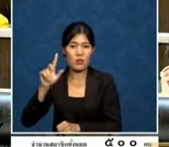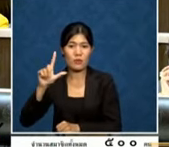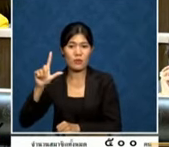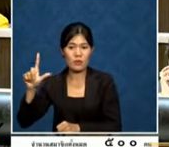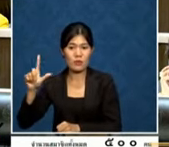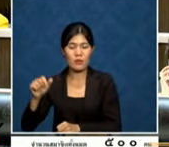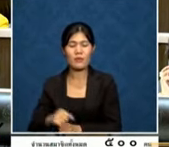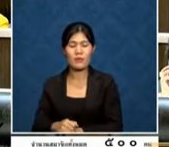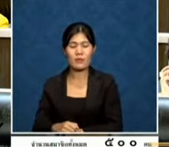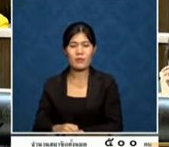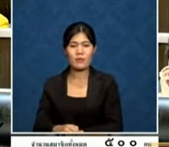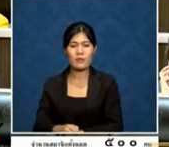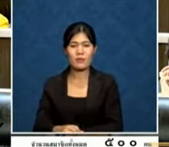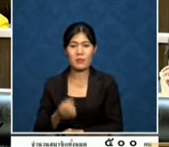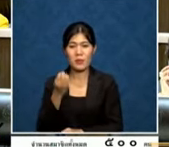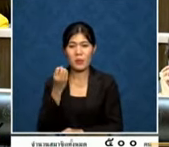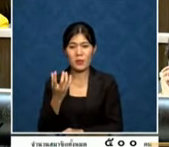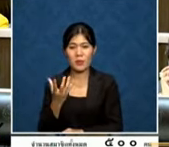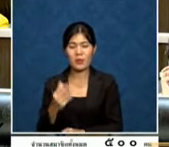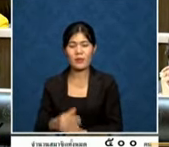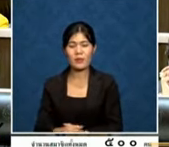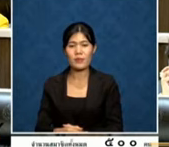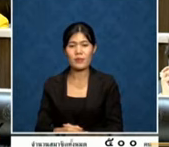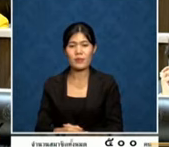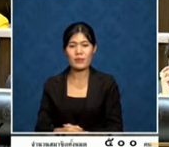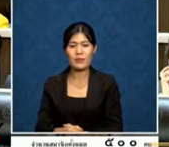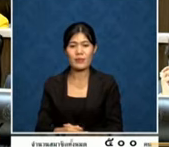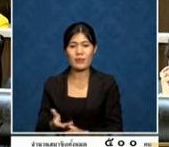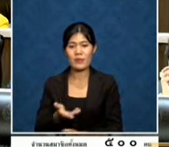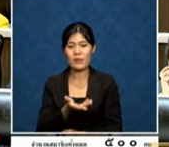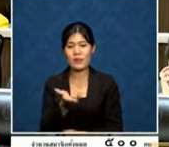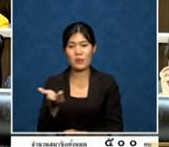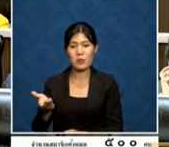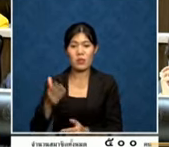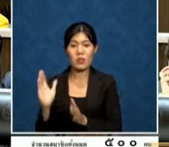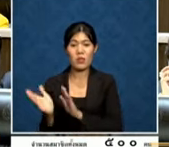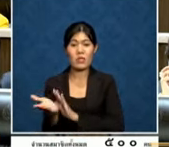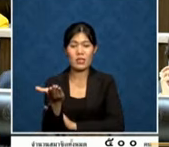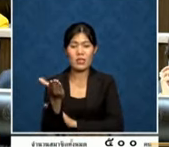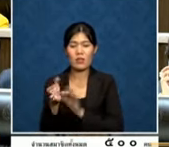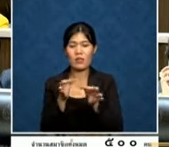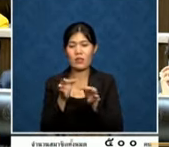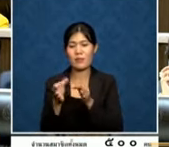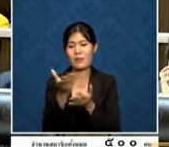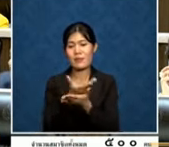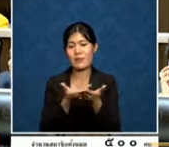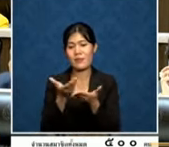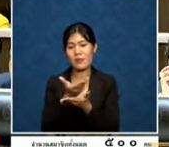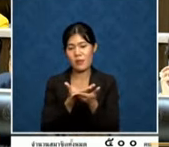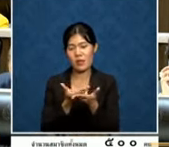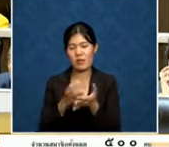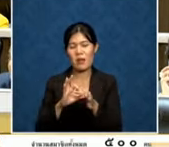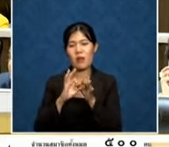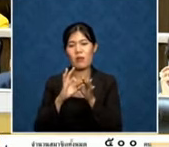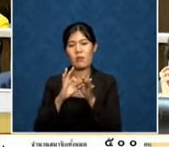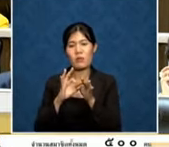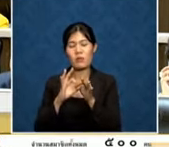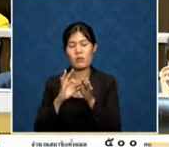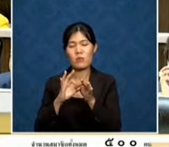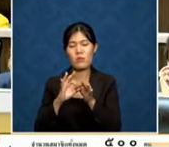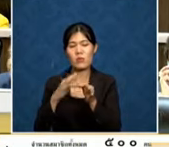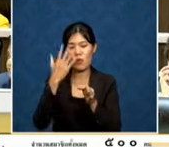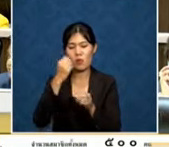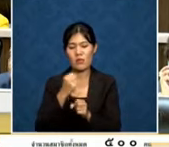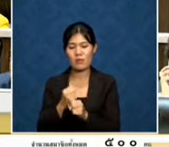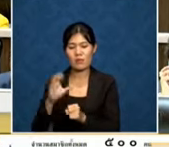เดียวเพราะฉะนั้นเพื่อนสมาชิกตั้งแต่เช้าที่พูดมาเนี่ยก็อภิปรายกันในเรื่องความเป็นห่วงว่าเราทำ